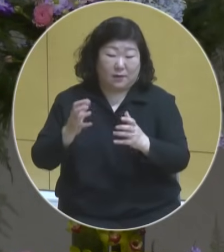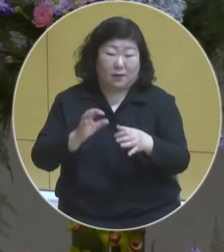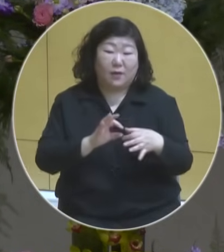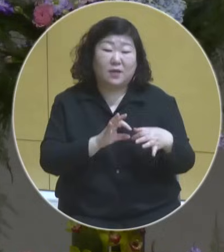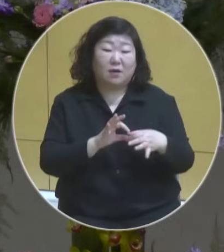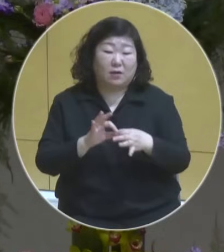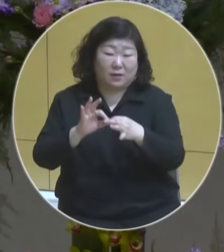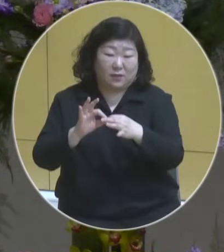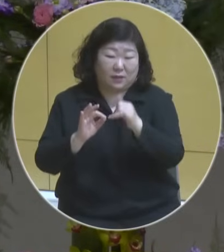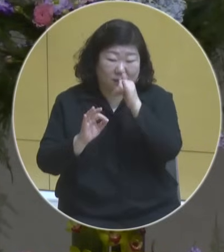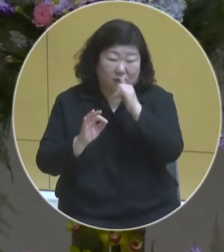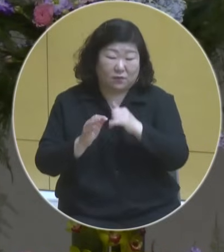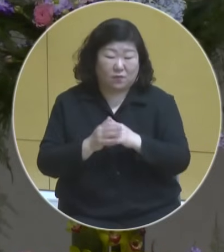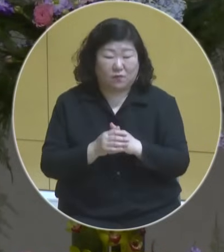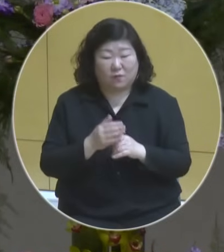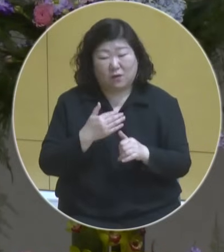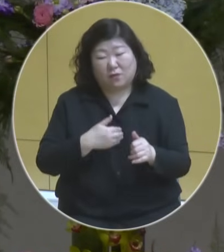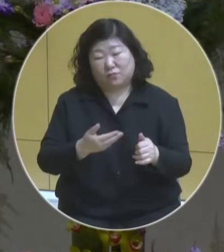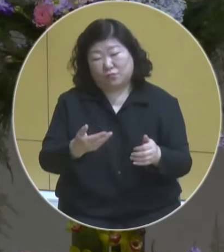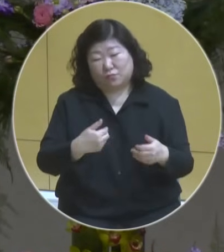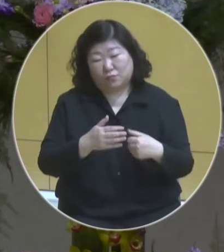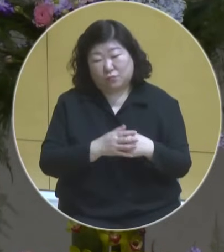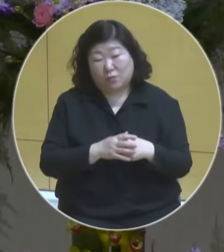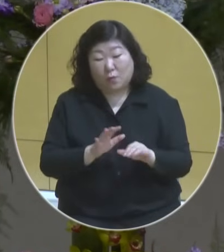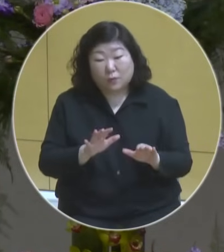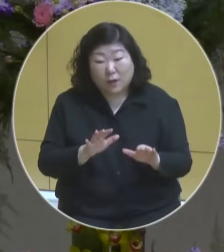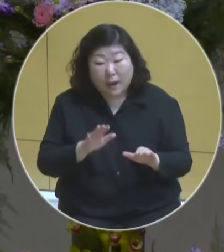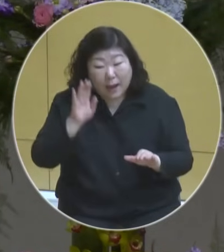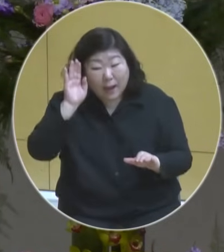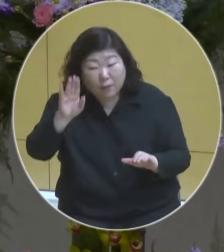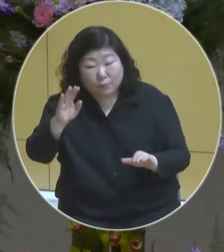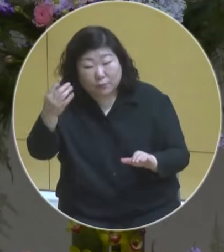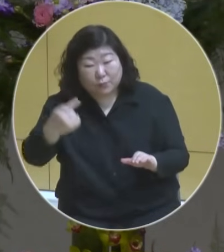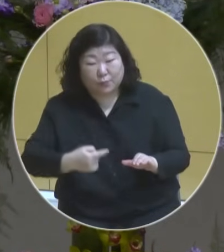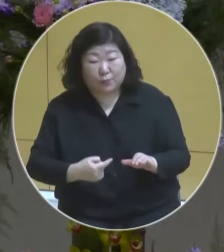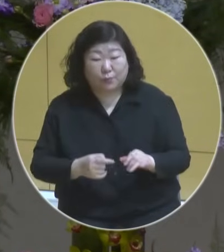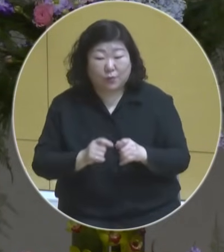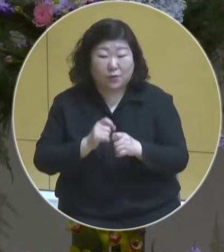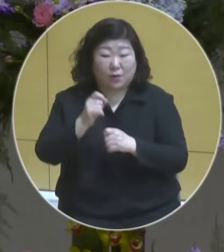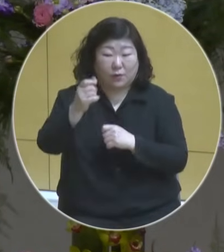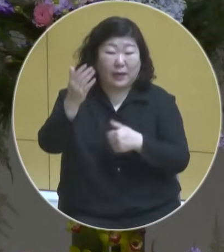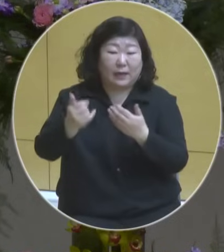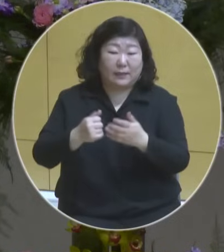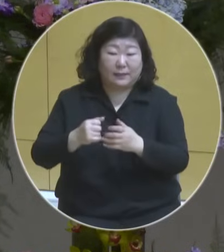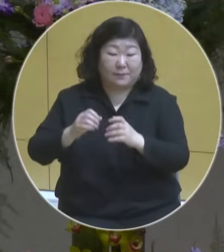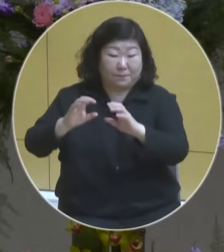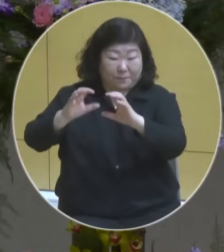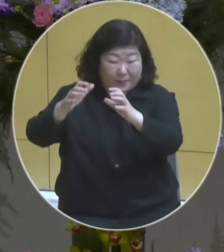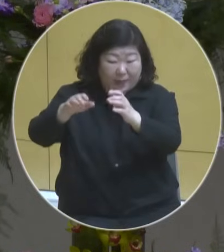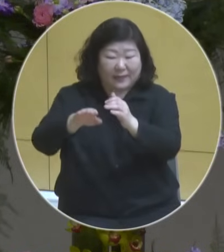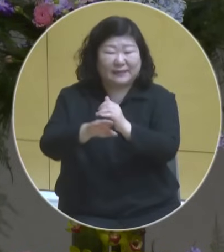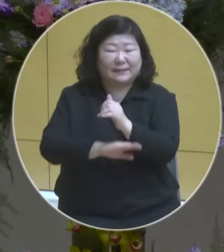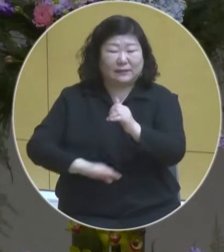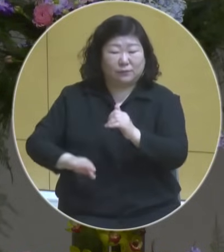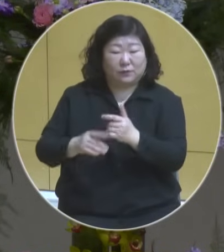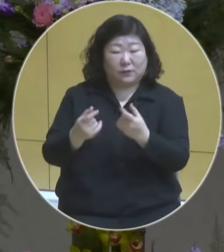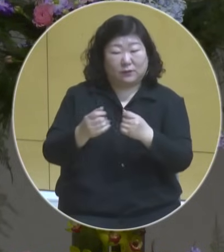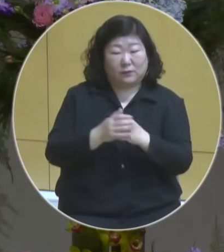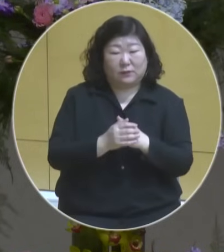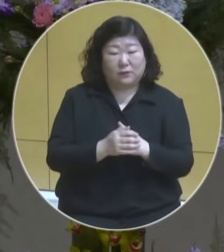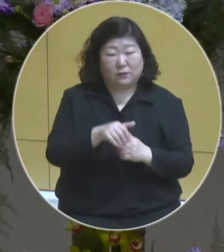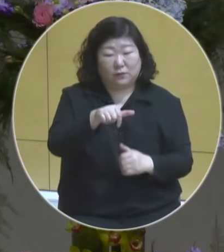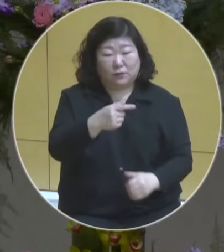있습니다 오늘은 바로 앞으로 올 영원한 나라인 하나님 나라의 그림자인 것입니다 골로세서 2장 16절부터